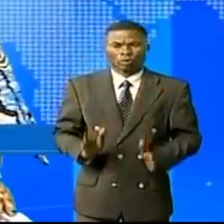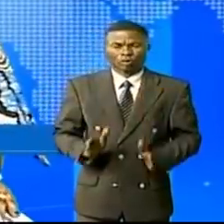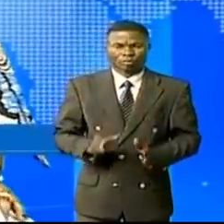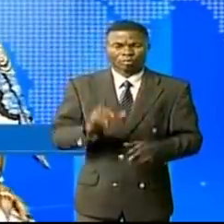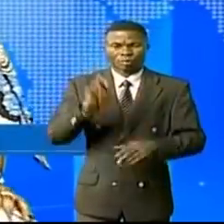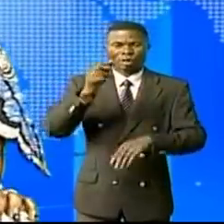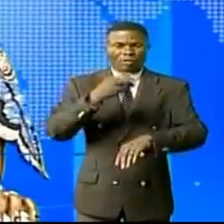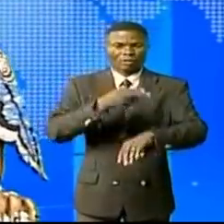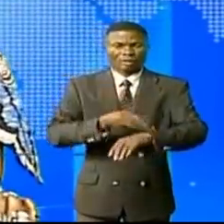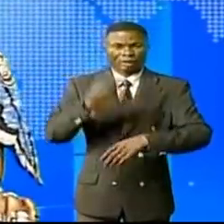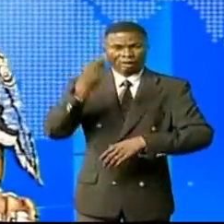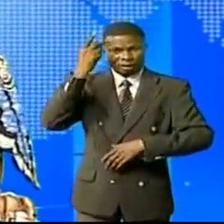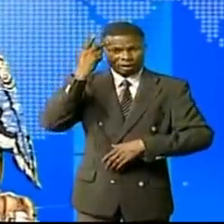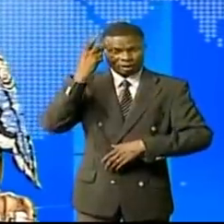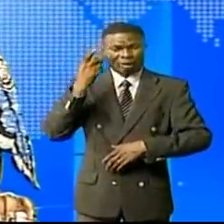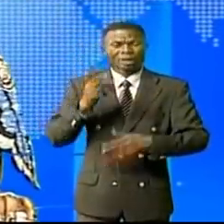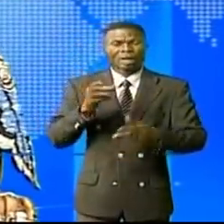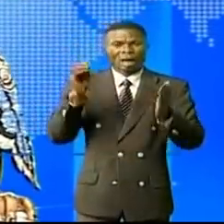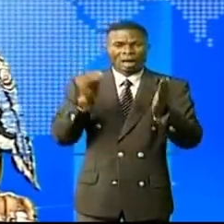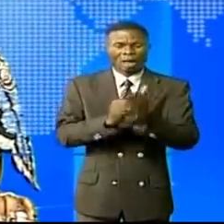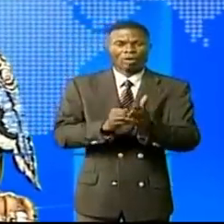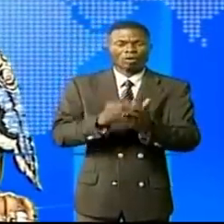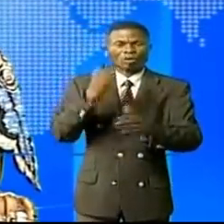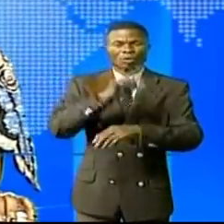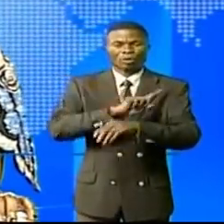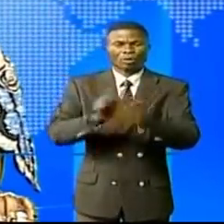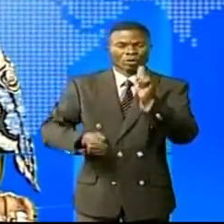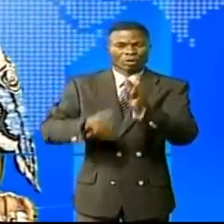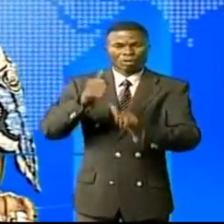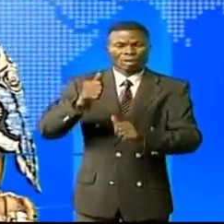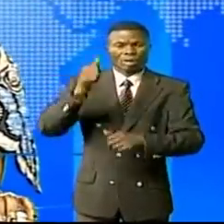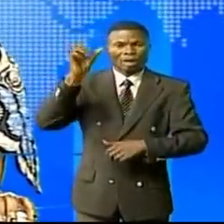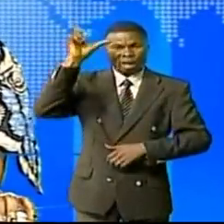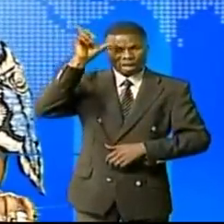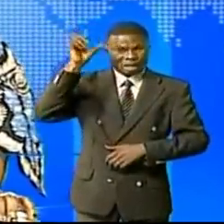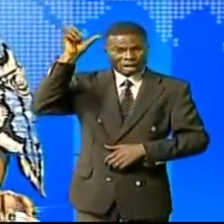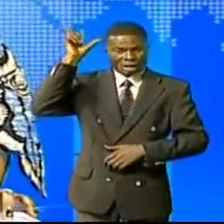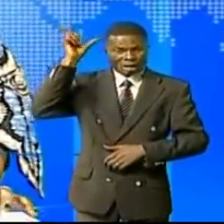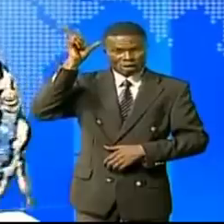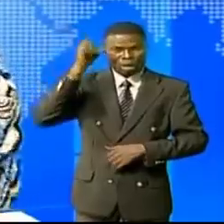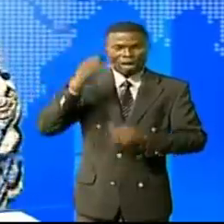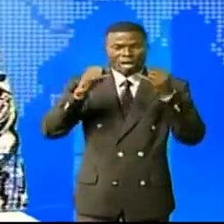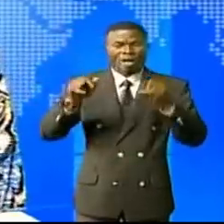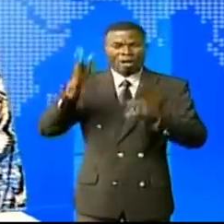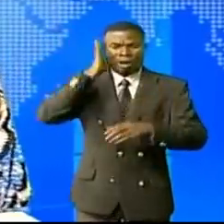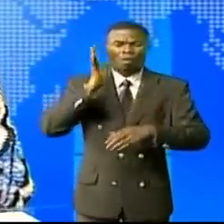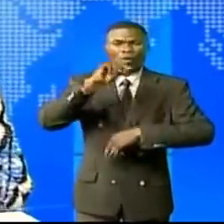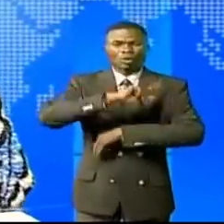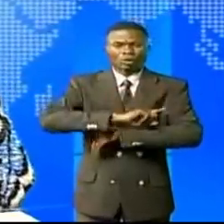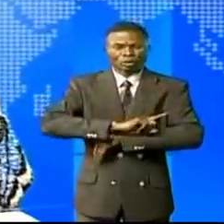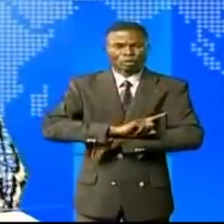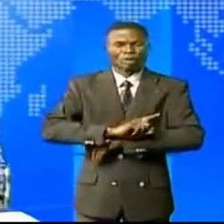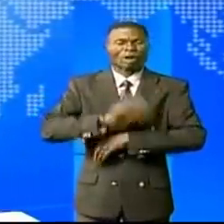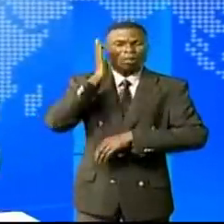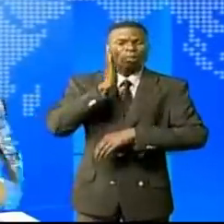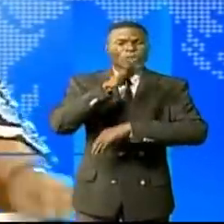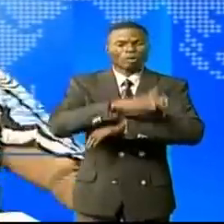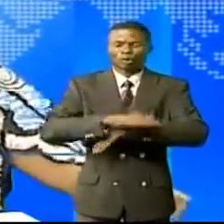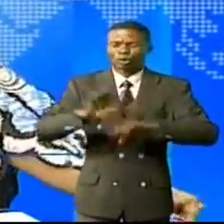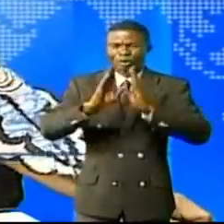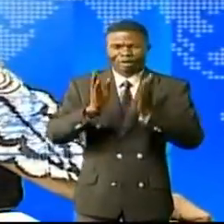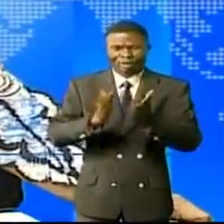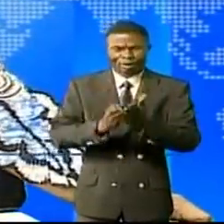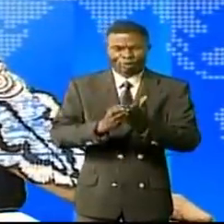20h à Kinshasa, 1h de plus à Lubumbashi, c'est l'heure de vous informer. Mesdames et messieurs, bonsoir et très heureuse de vous retrouver à travers cette grande